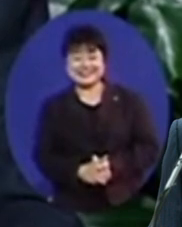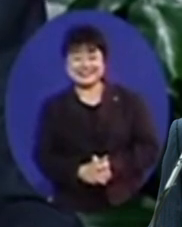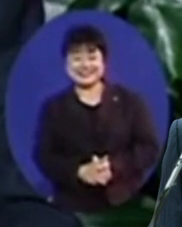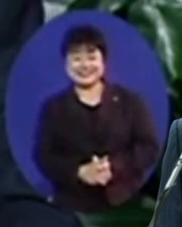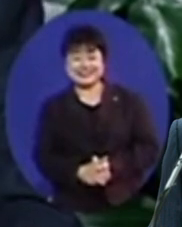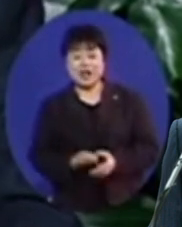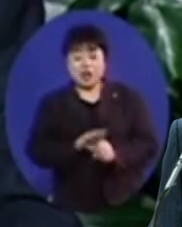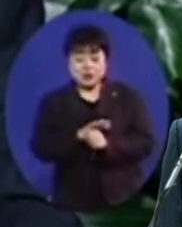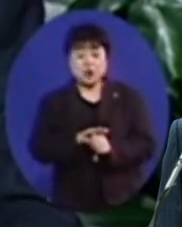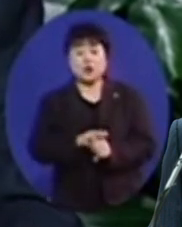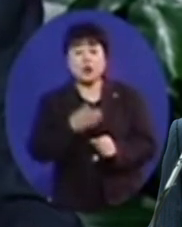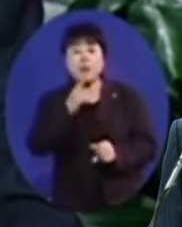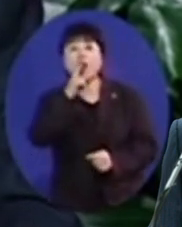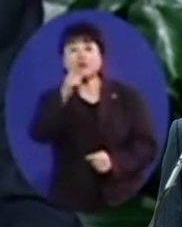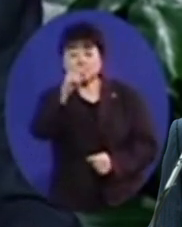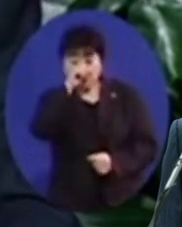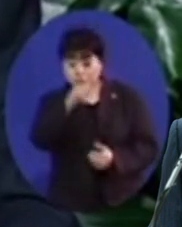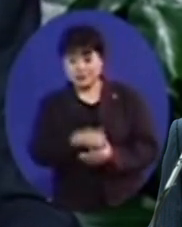사랑했는데 왜 안 좋아요?